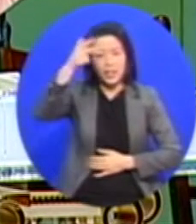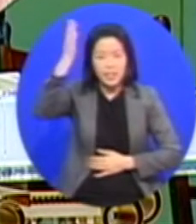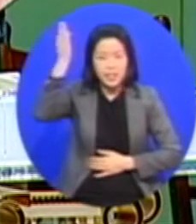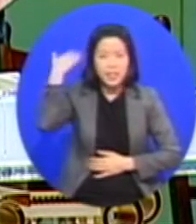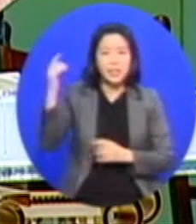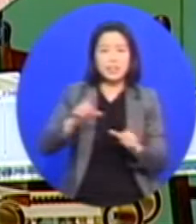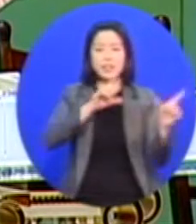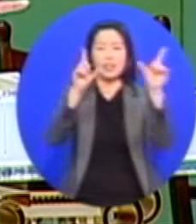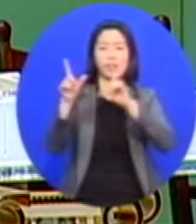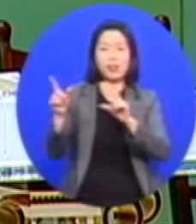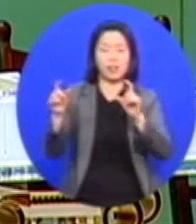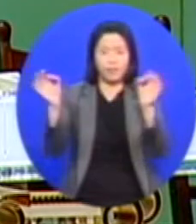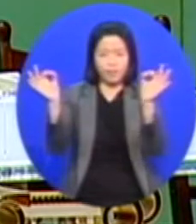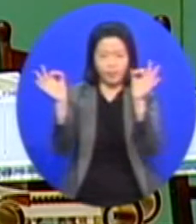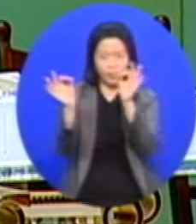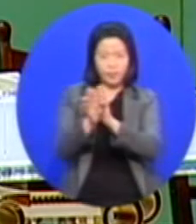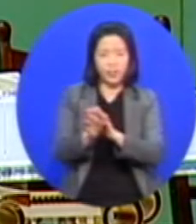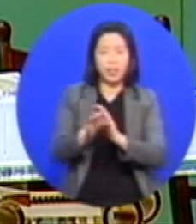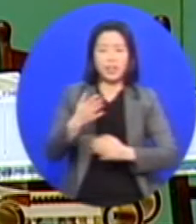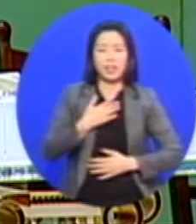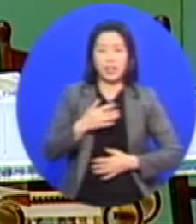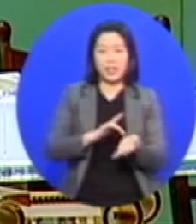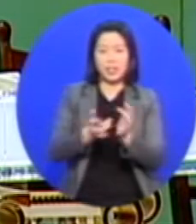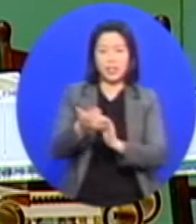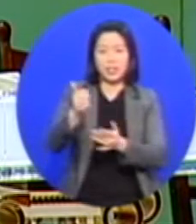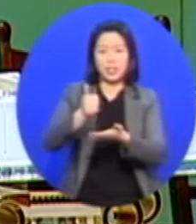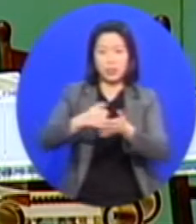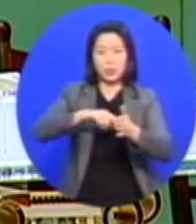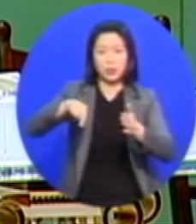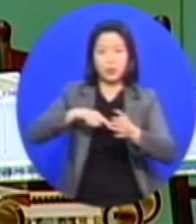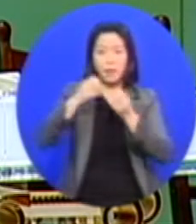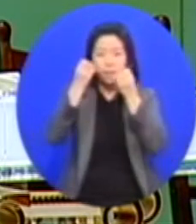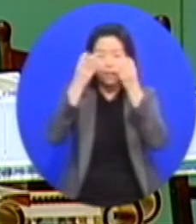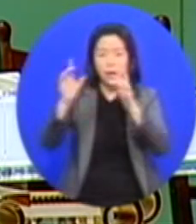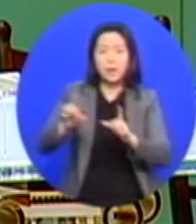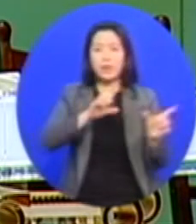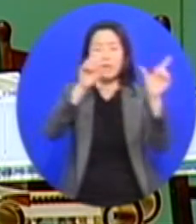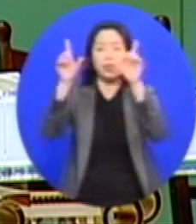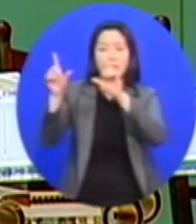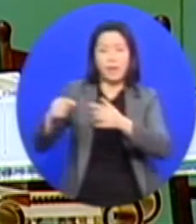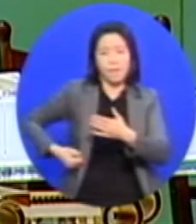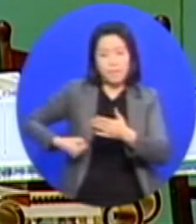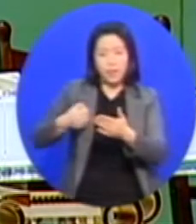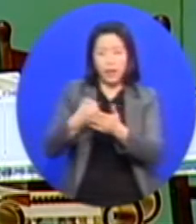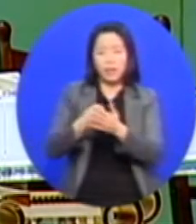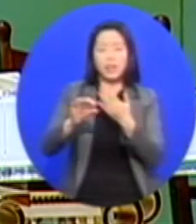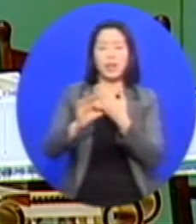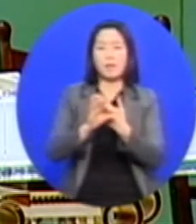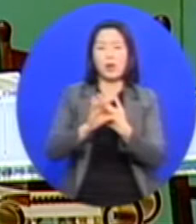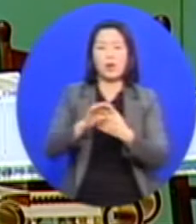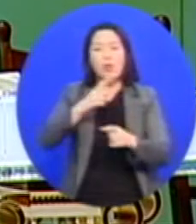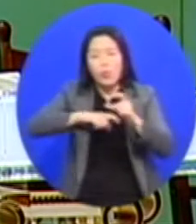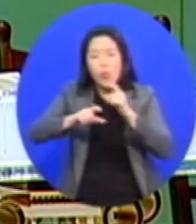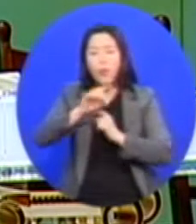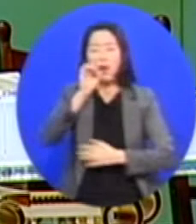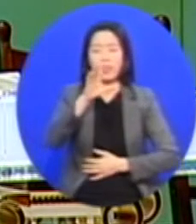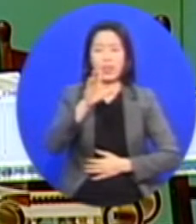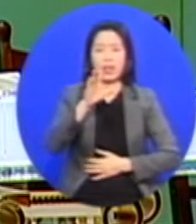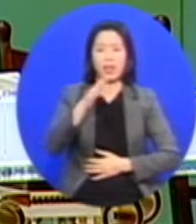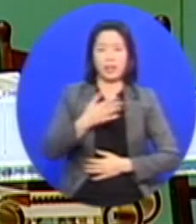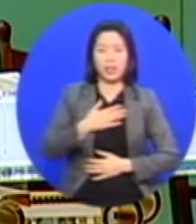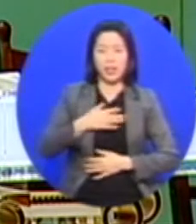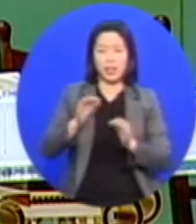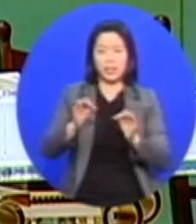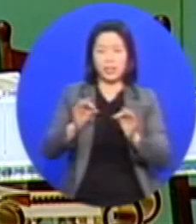해야지 이제는 정말 예수님 안에서 내 새 삶을 살아야지 그러면 더 안 돼요 내가 이제는 모든